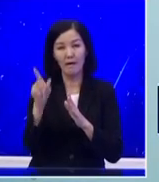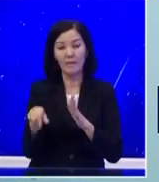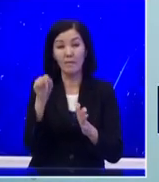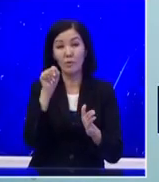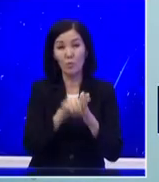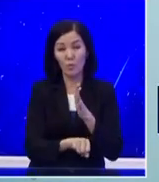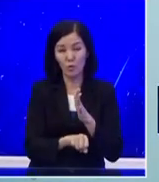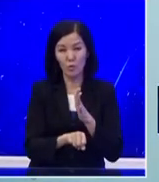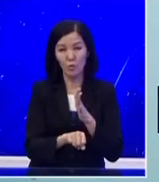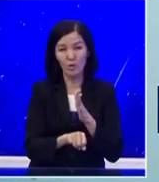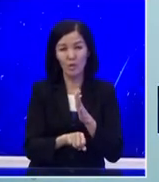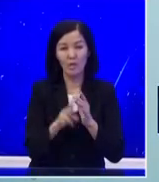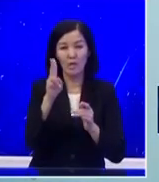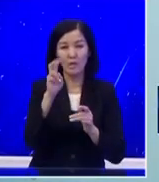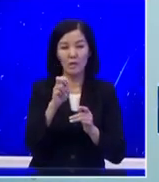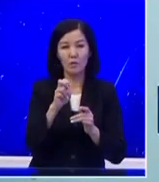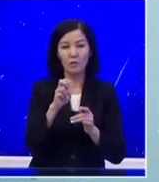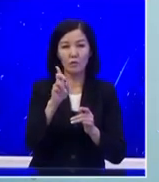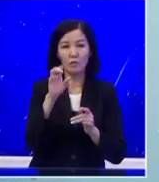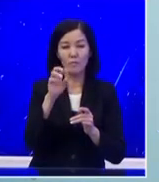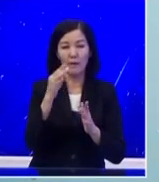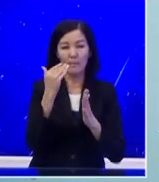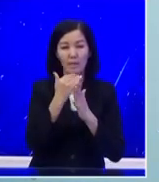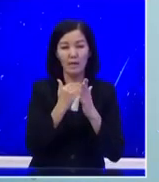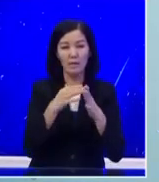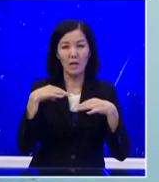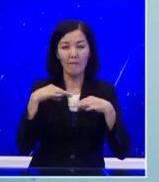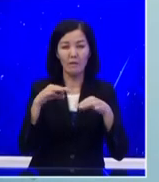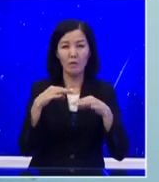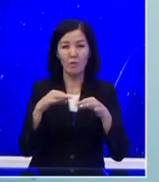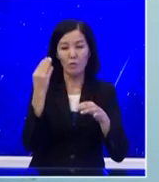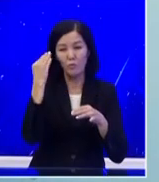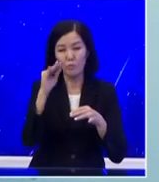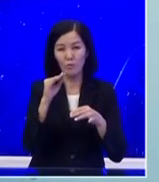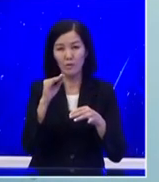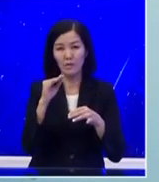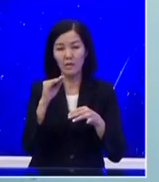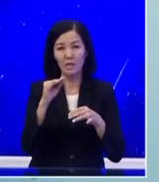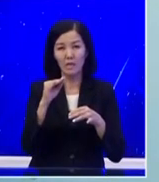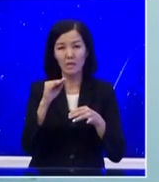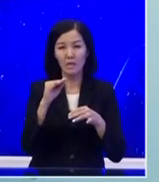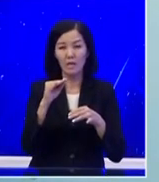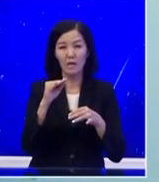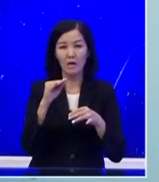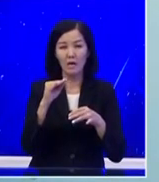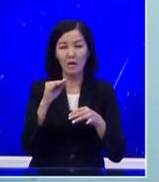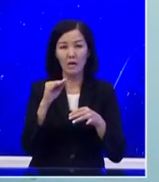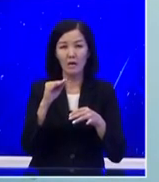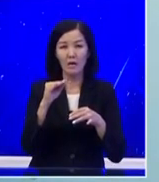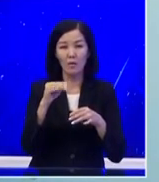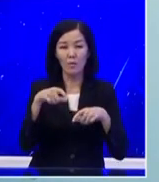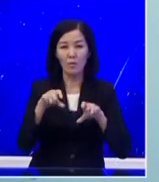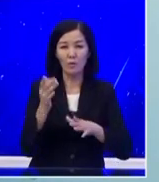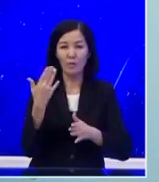өлтіру дерегі және 200-ші бап 1-ші бөлігі автокөлікті немесе басқа көлік құралдарын заңсыз иелену дерегі бойынша